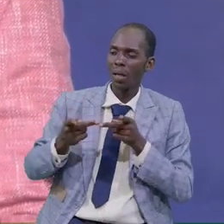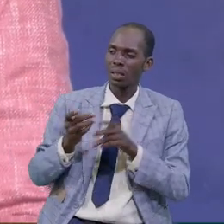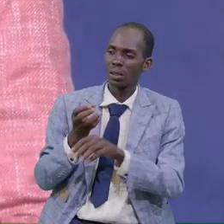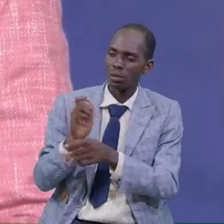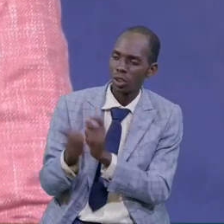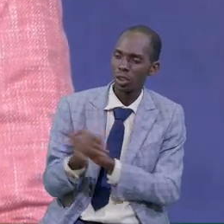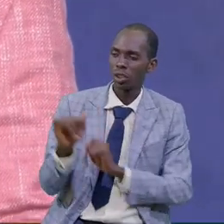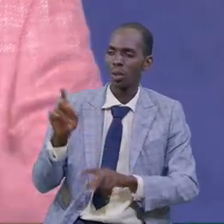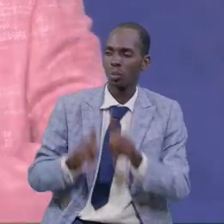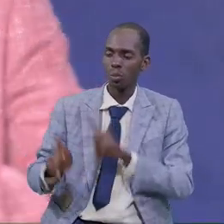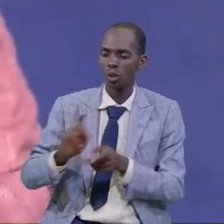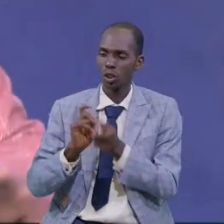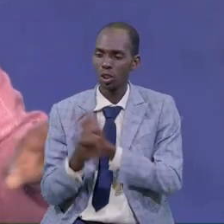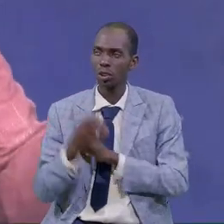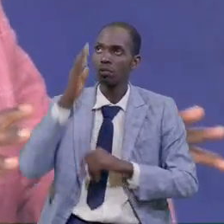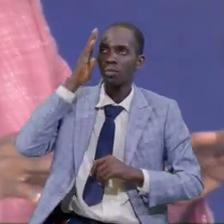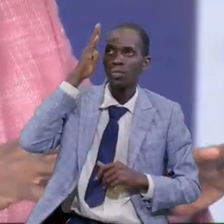et changeant des destinées.